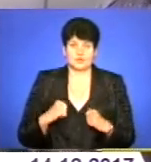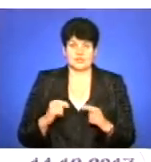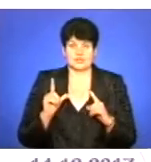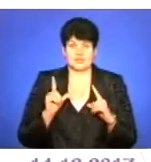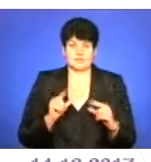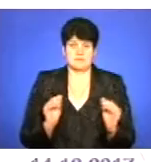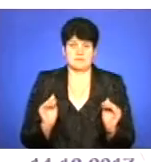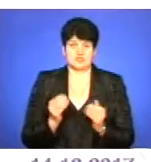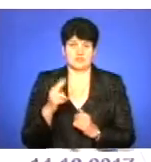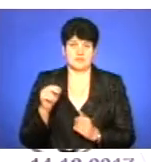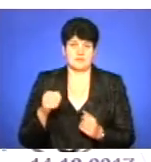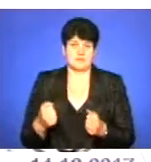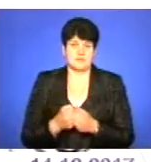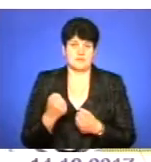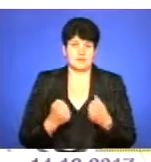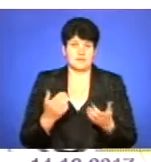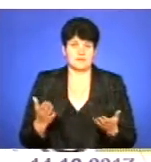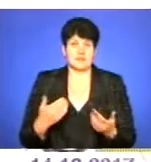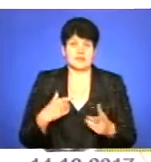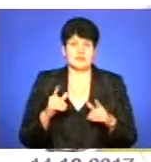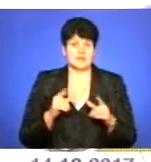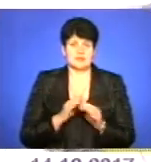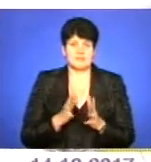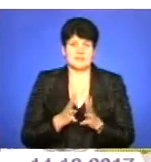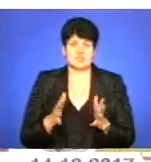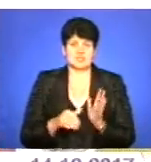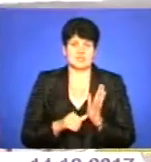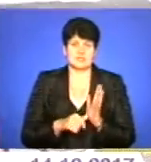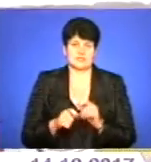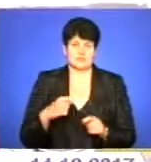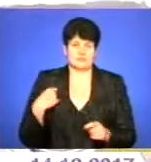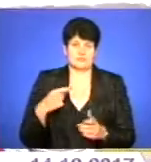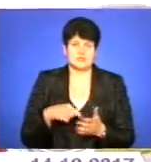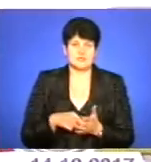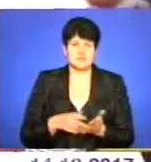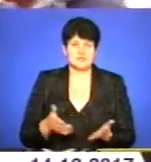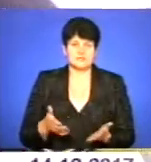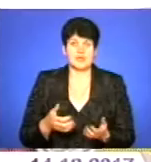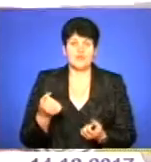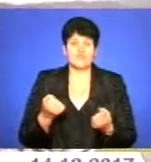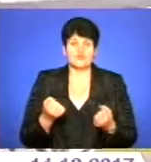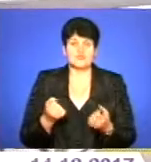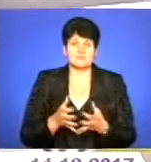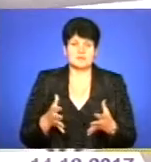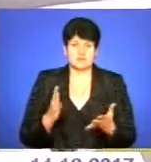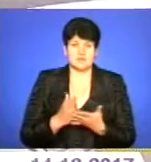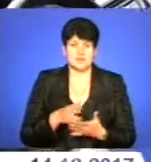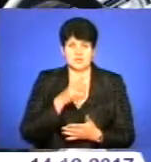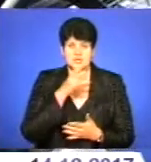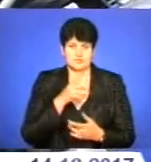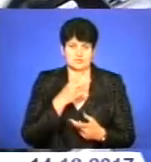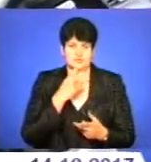ДТП. Я, наприклад, цьому дуже рада. Я їжджу не більше 60 по місту. Водій більше має часу зорієнтуватися на